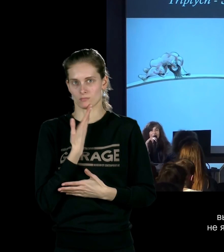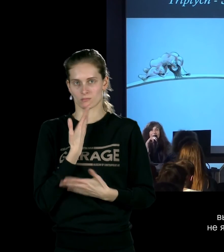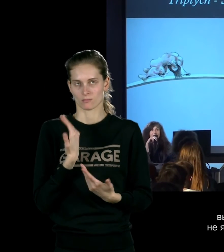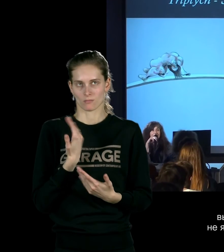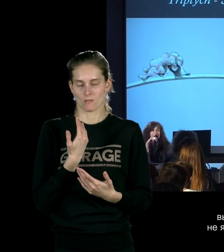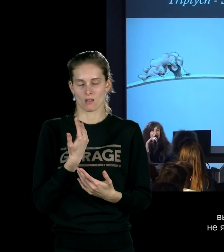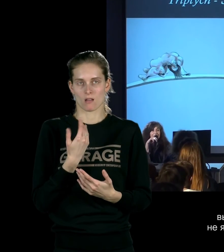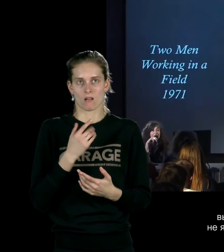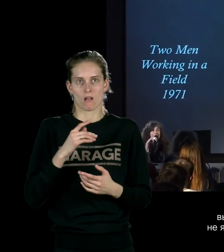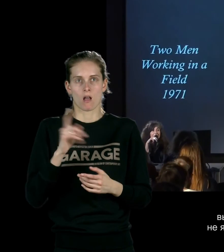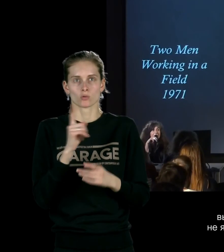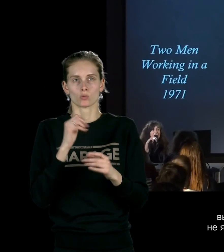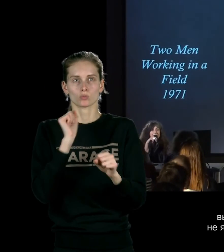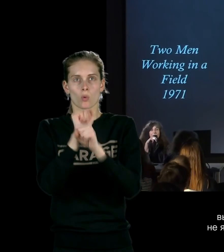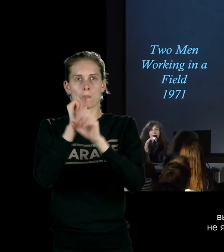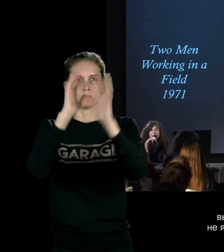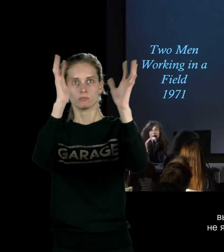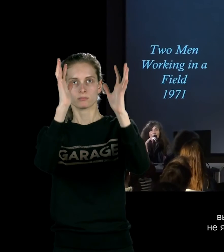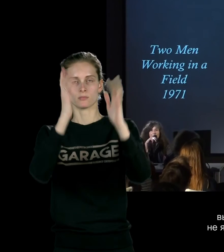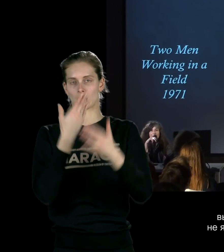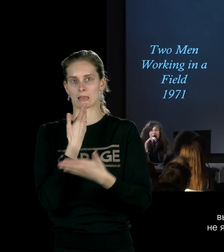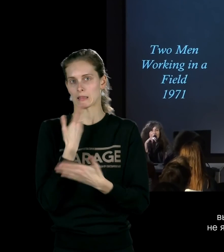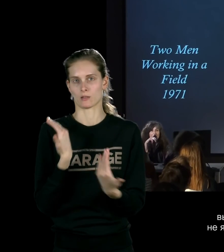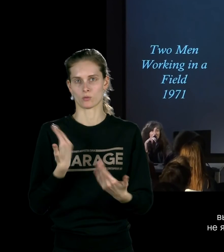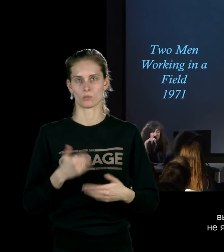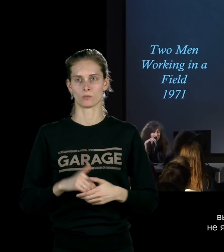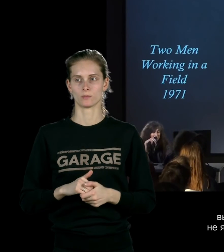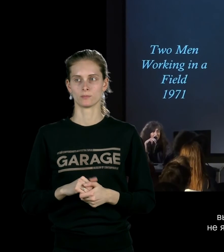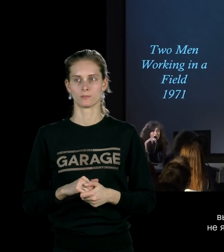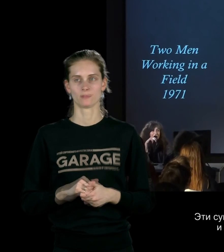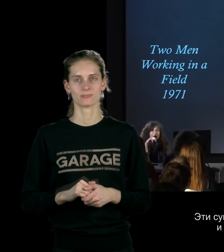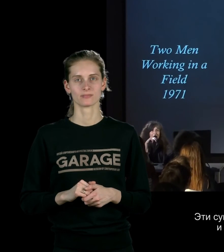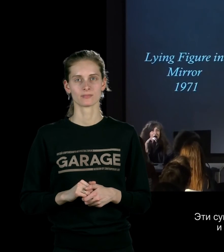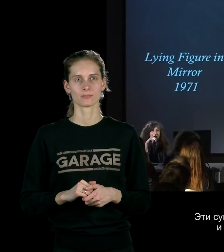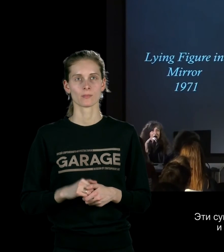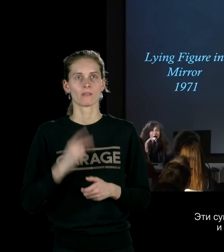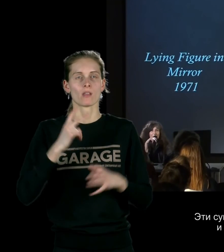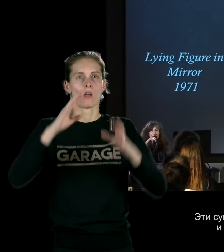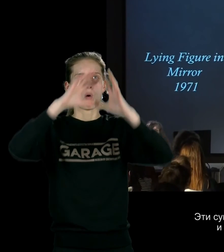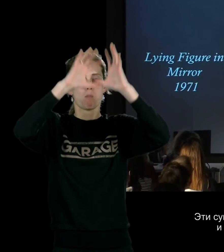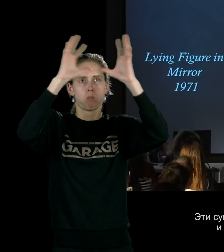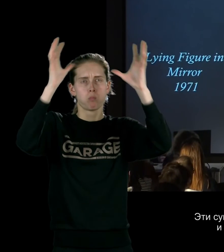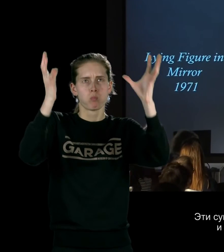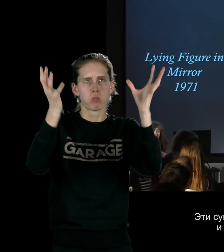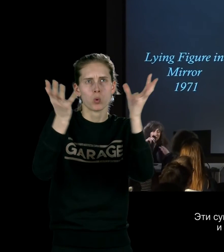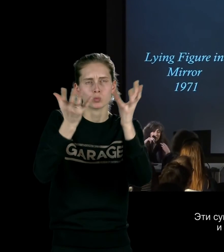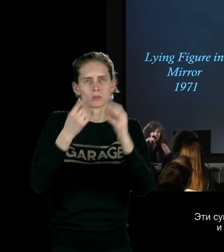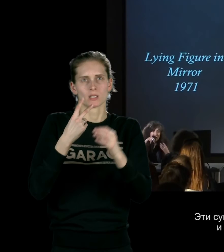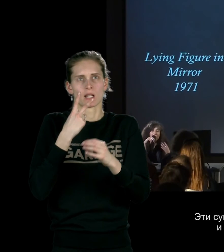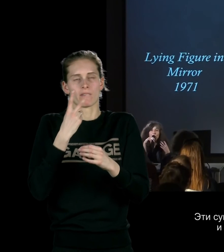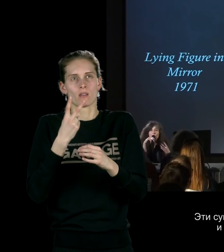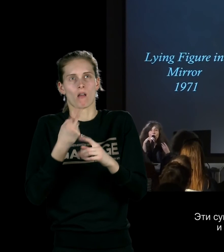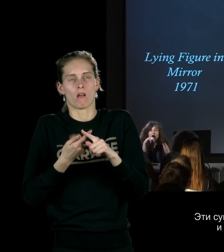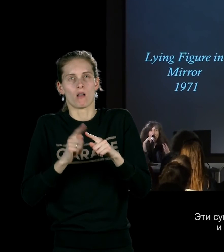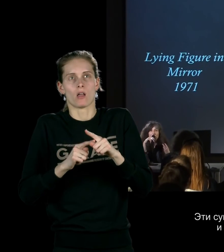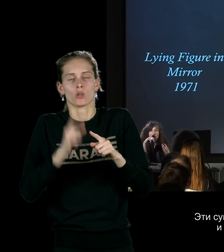ни одно из очертаний не является фиксированным. И вот эти, собственно говоря, эти пузыри плоти, эти существа, которые